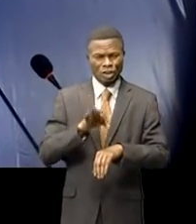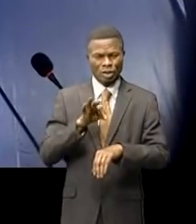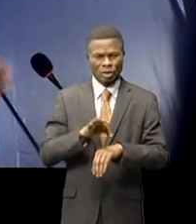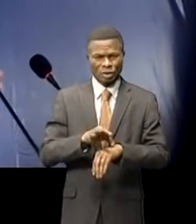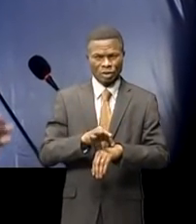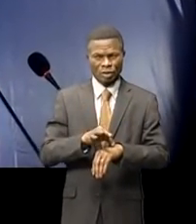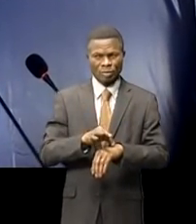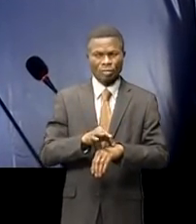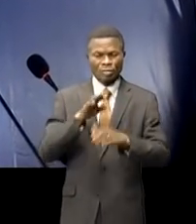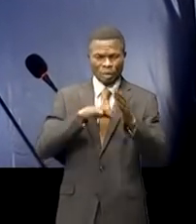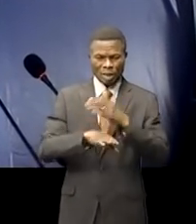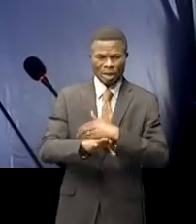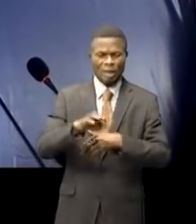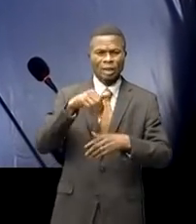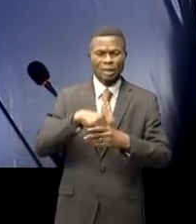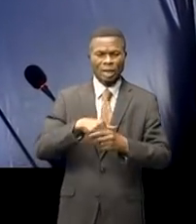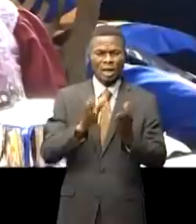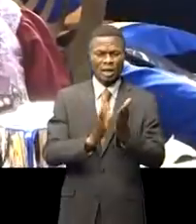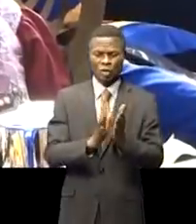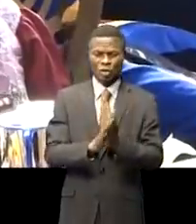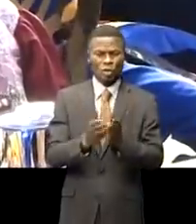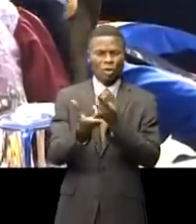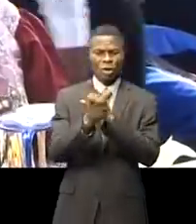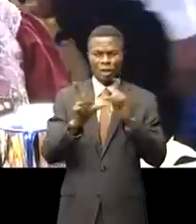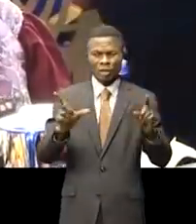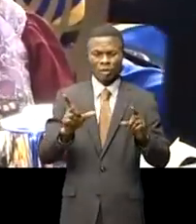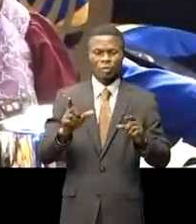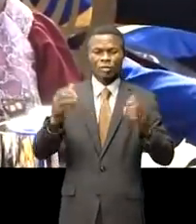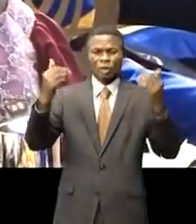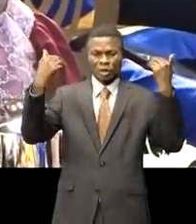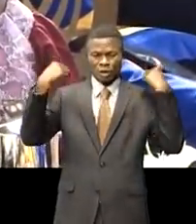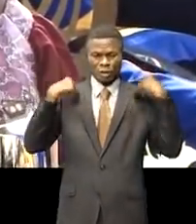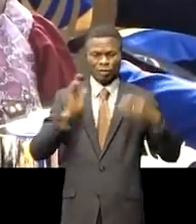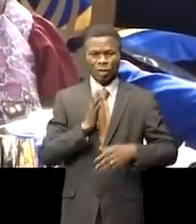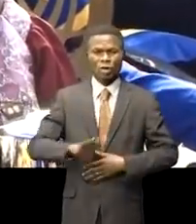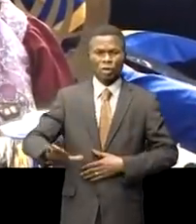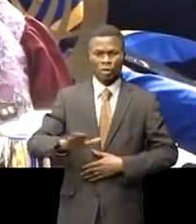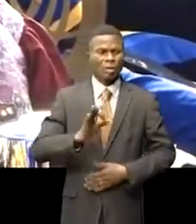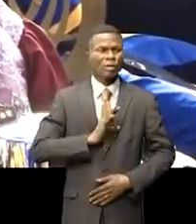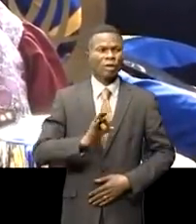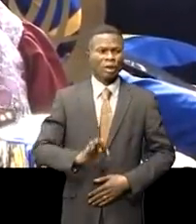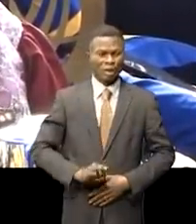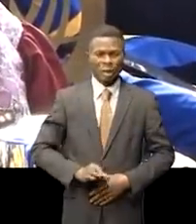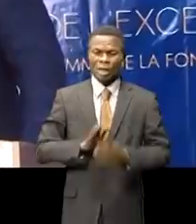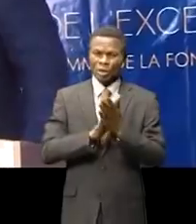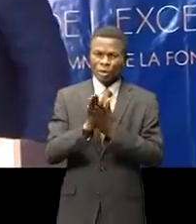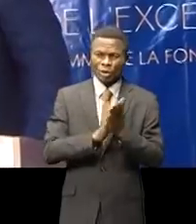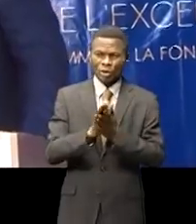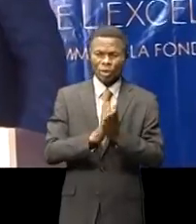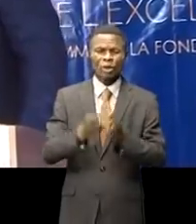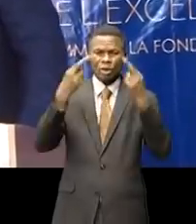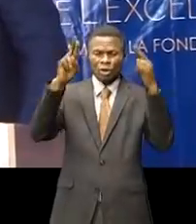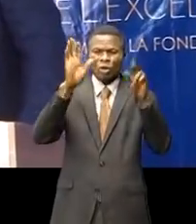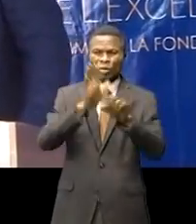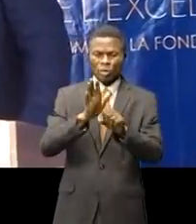d'entrer dans le parcours scolaire le chef de l'état félix-antoine celle du tombeau a souhaité plein succès